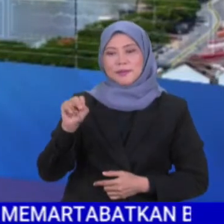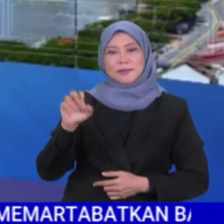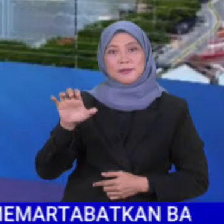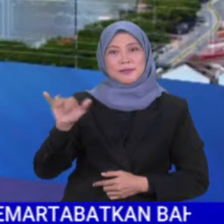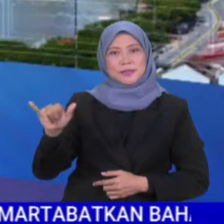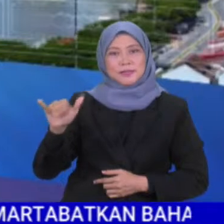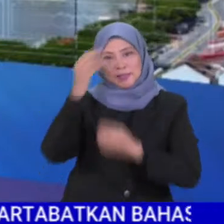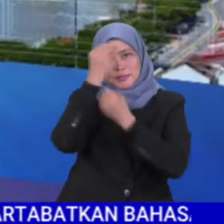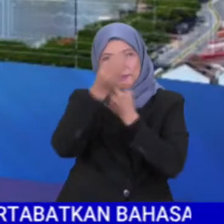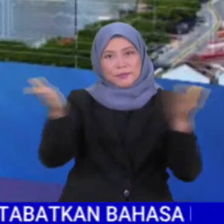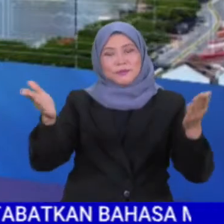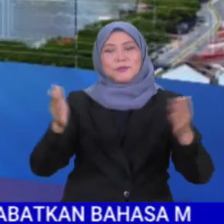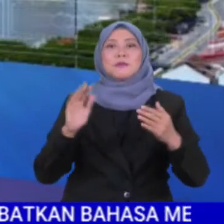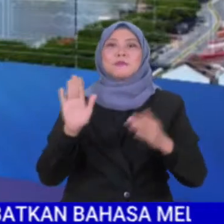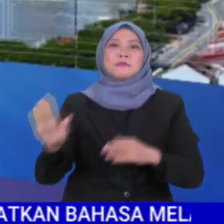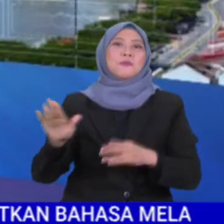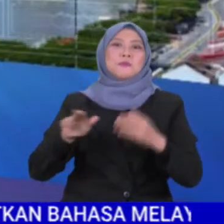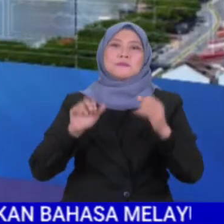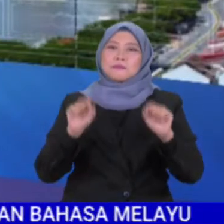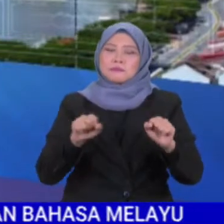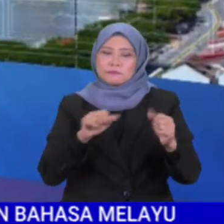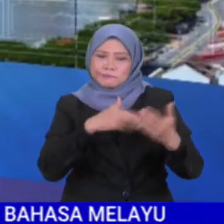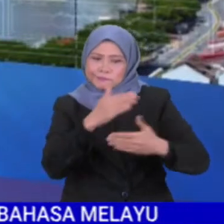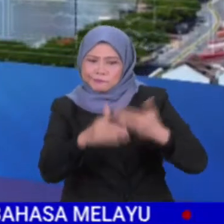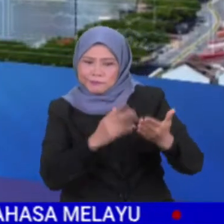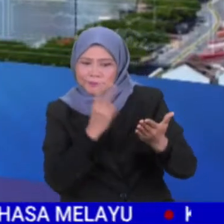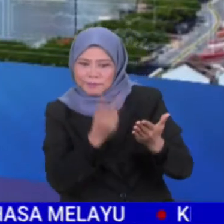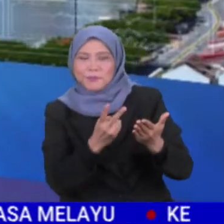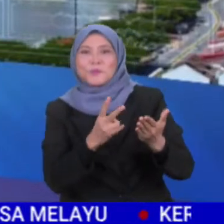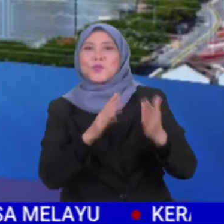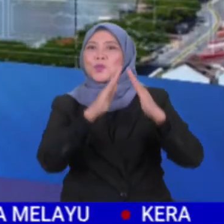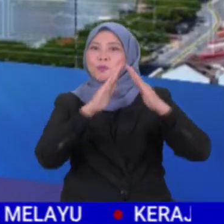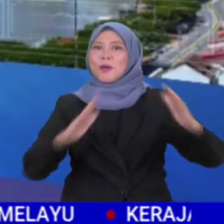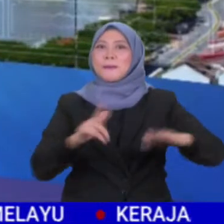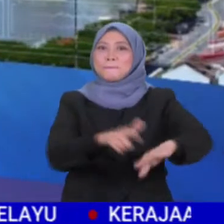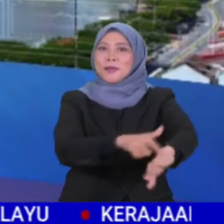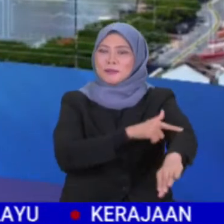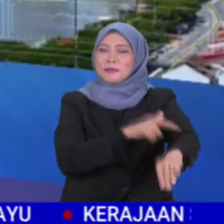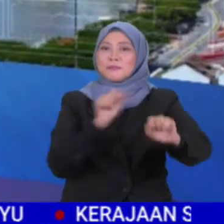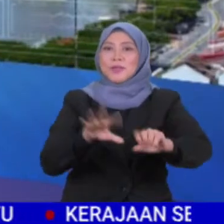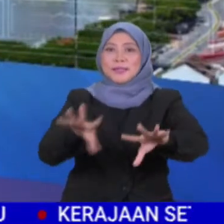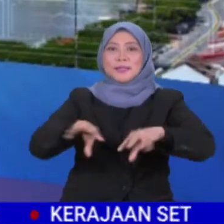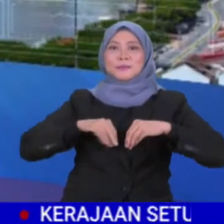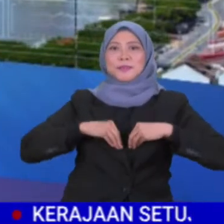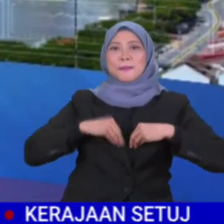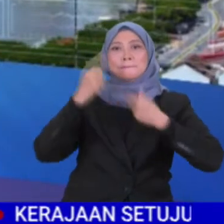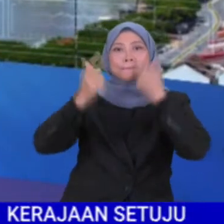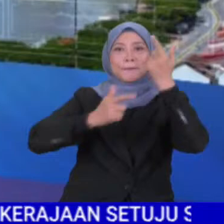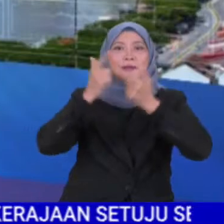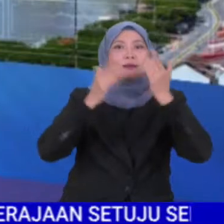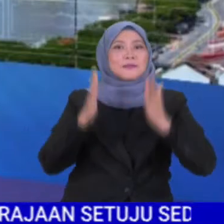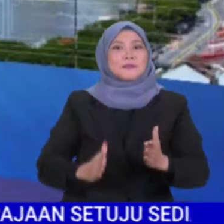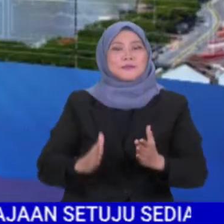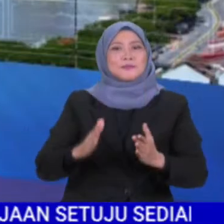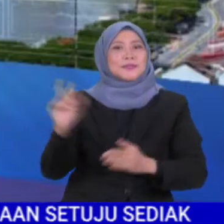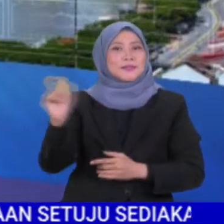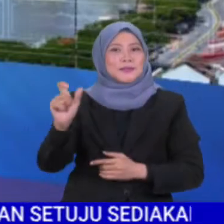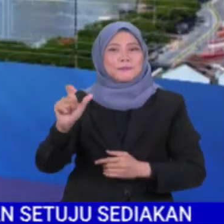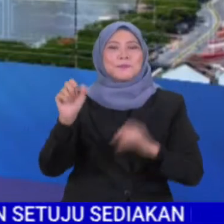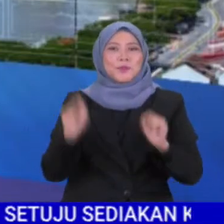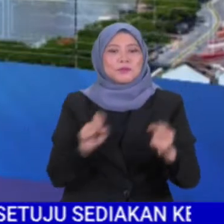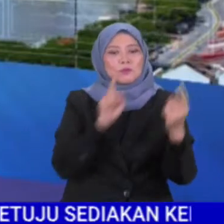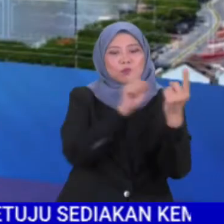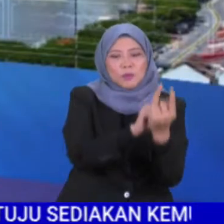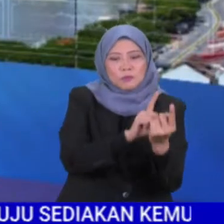memberitahu pihaknya kini dalam proses mengenal pasti rumah-rumah panjang yang boleh menerima pelancong Muslim menerusi pertemuan dengan